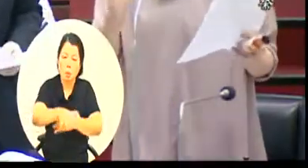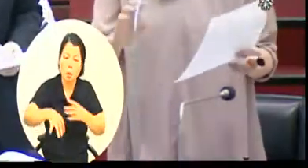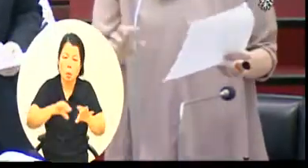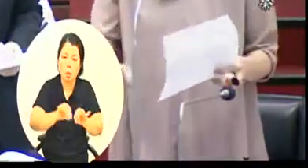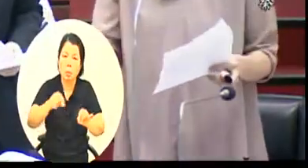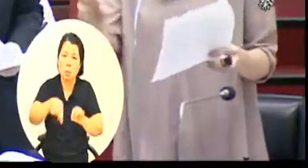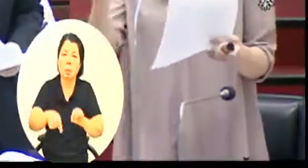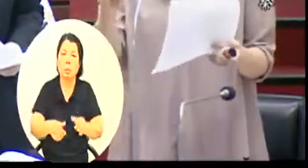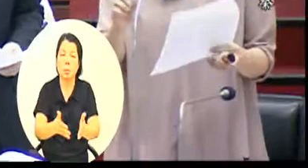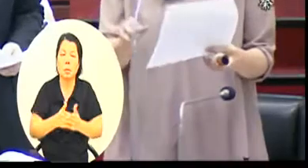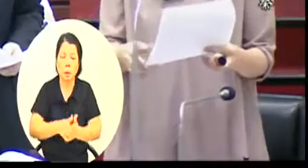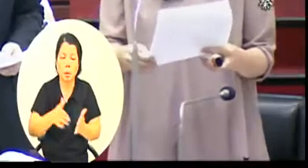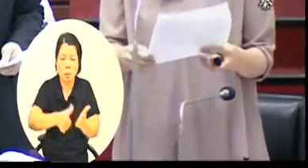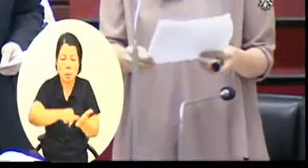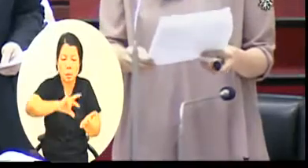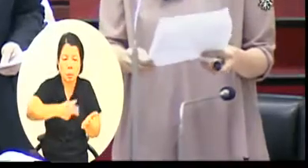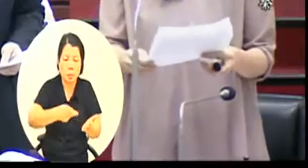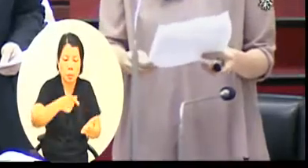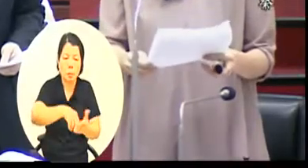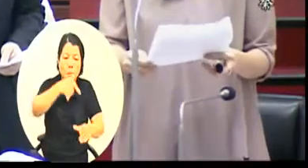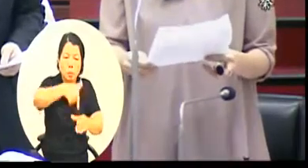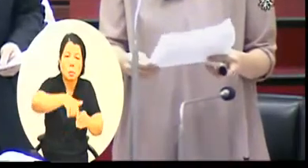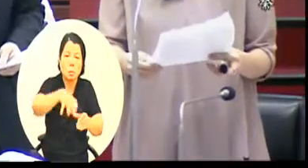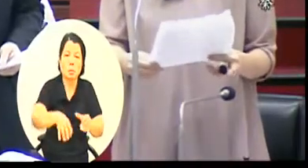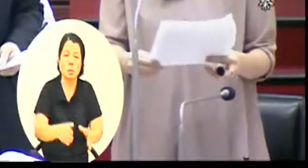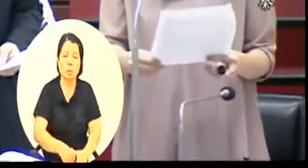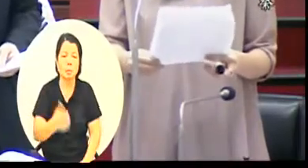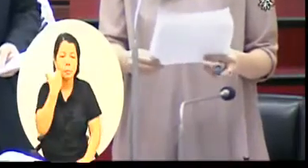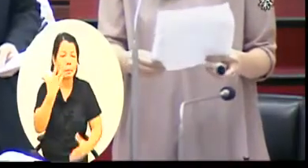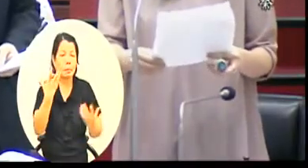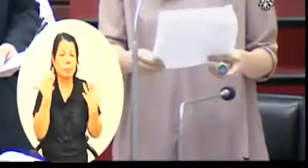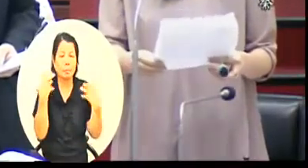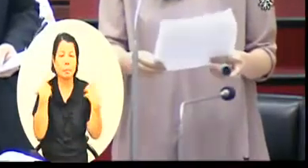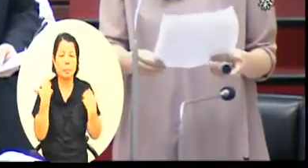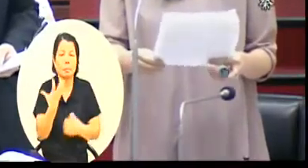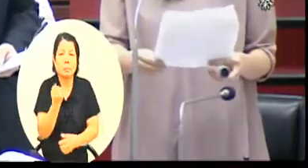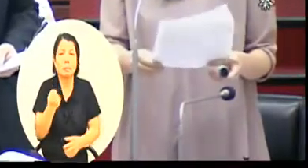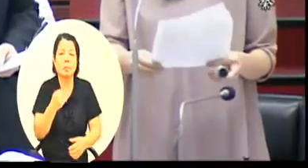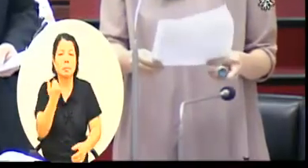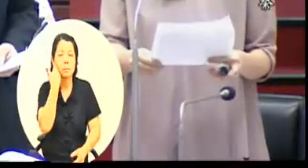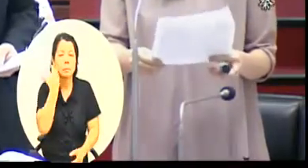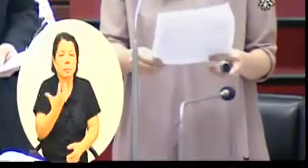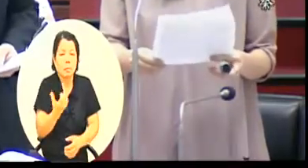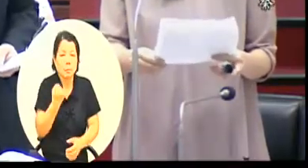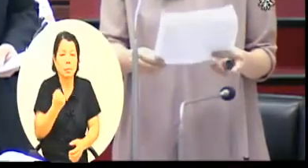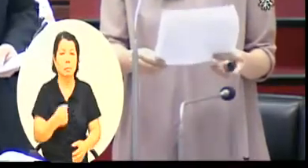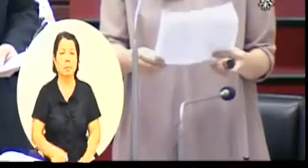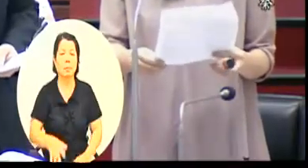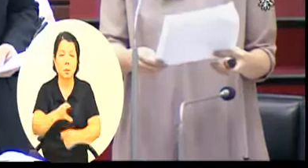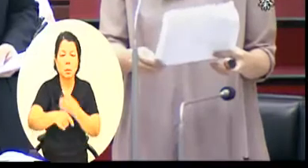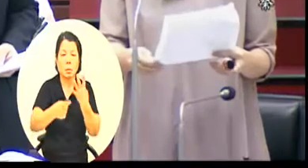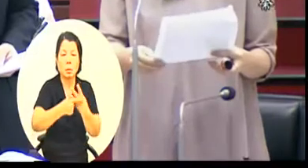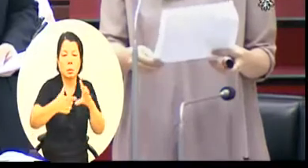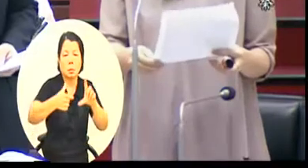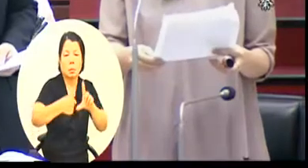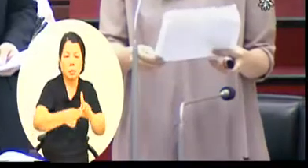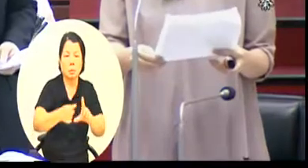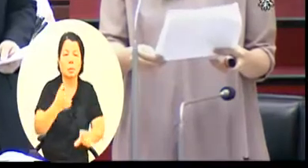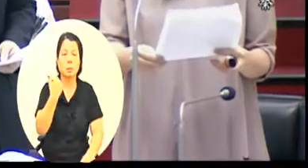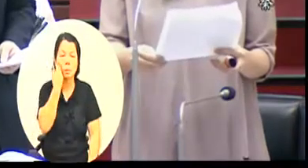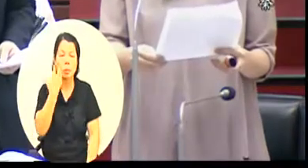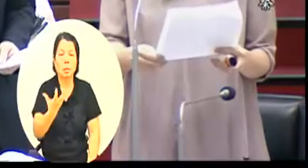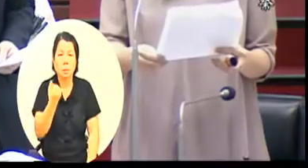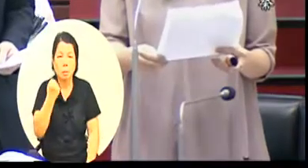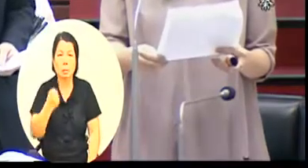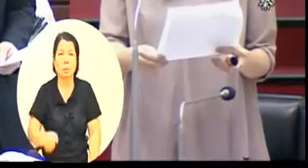或者是变更一些这个，我们这个权责单位到底是在哪里？是在你们还是在农业局？你只要回答这个问题就好了，谢